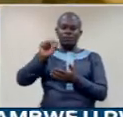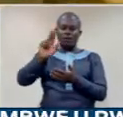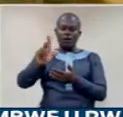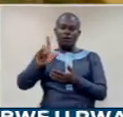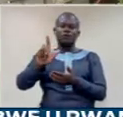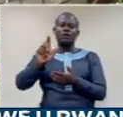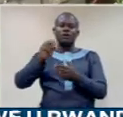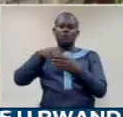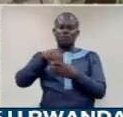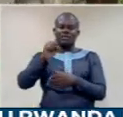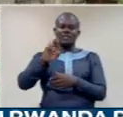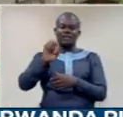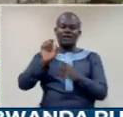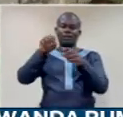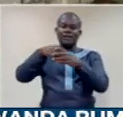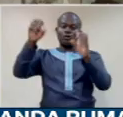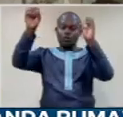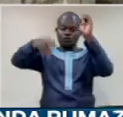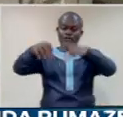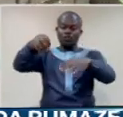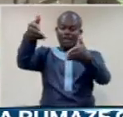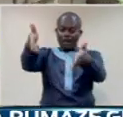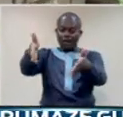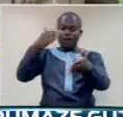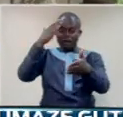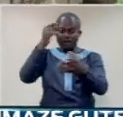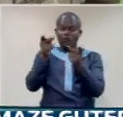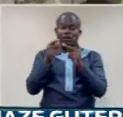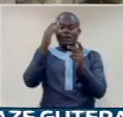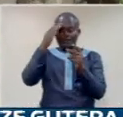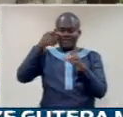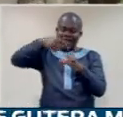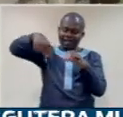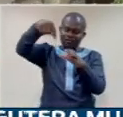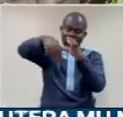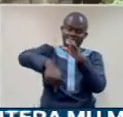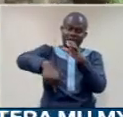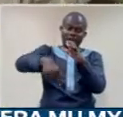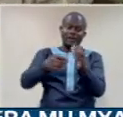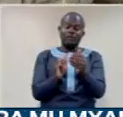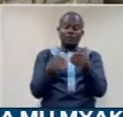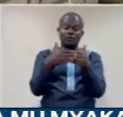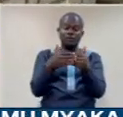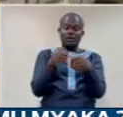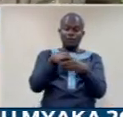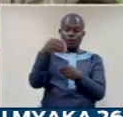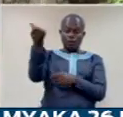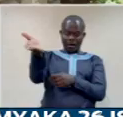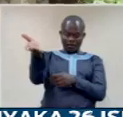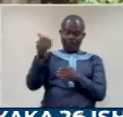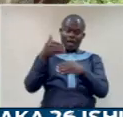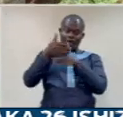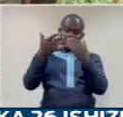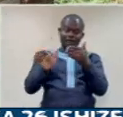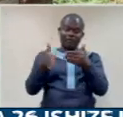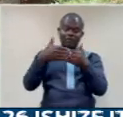muri Sera muri Joke bazaga kubajugunya hangaha kuko niho bari bazi hari ibyobo barabanzaga bakabafungiranamo hano barangiza